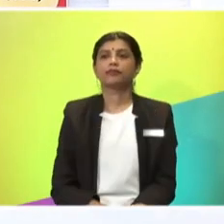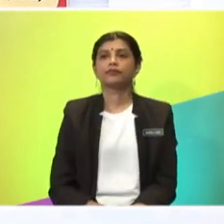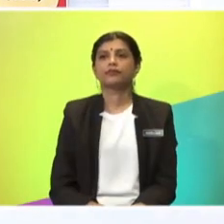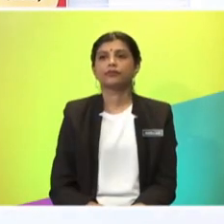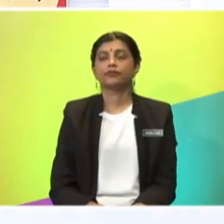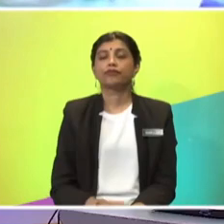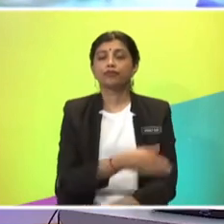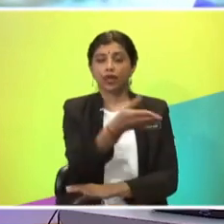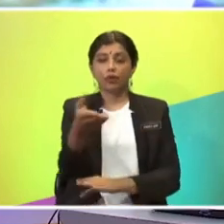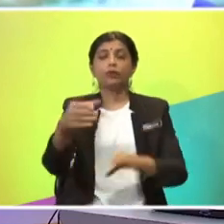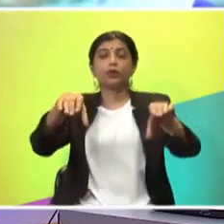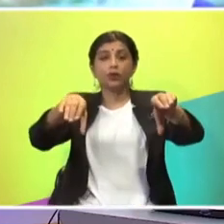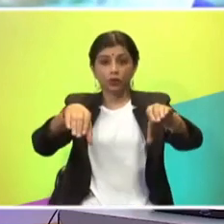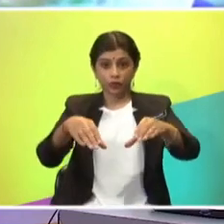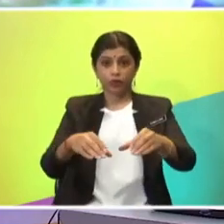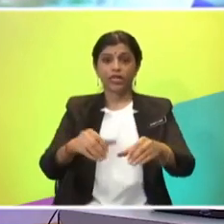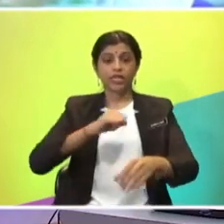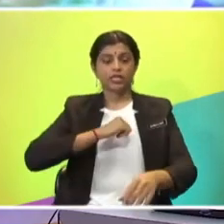.6.6RM.